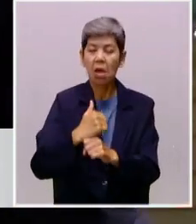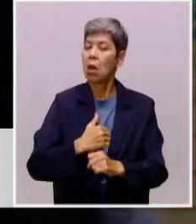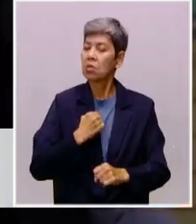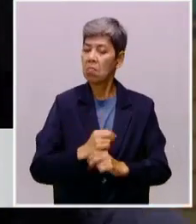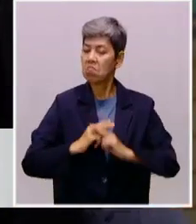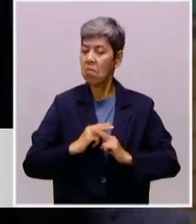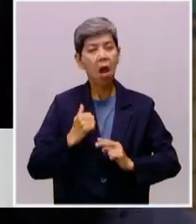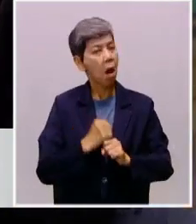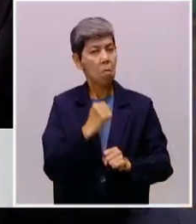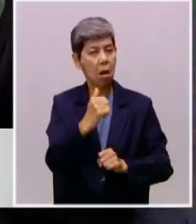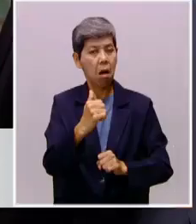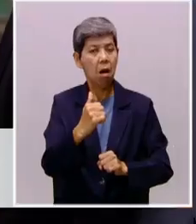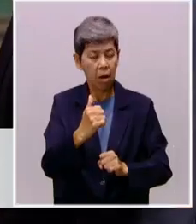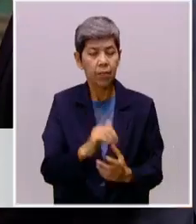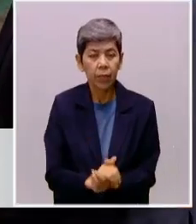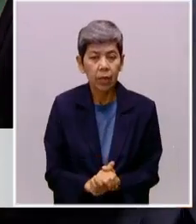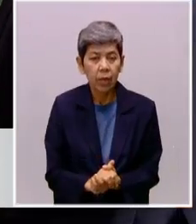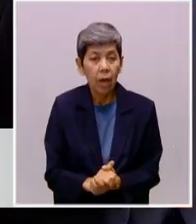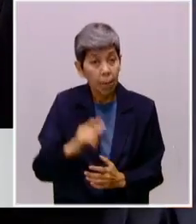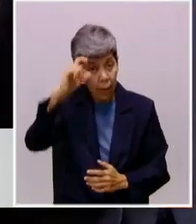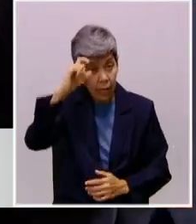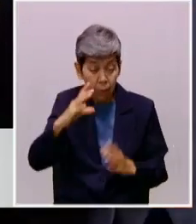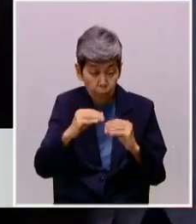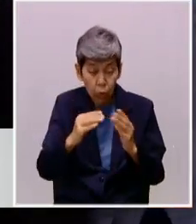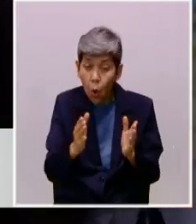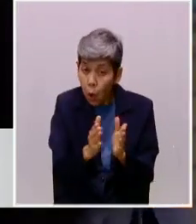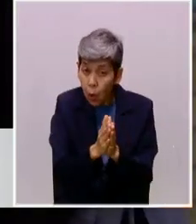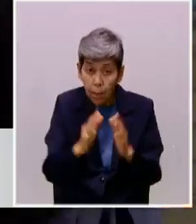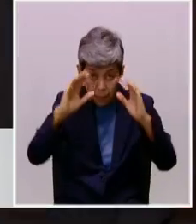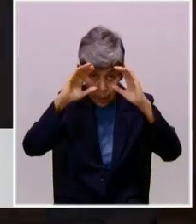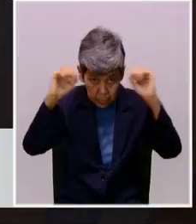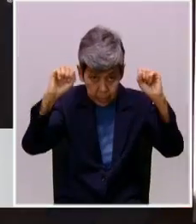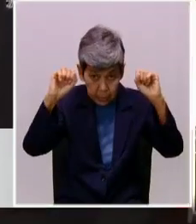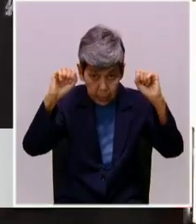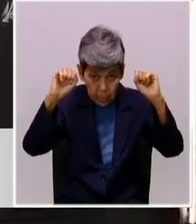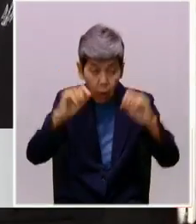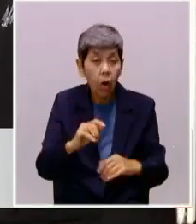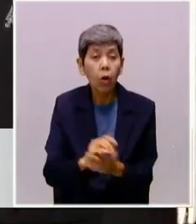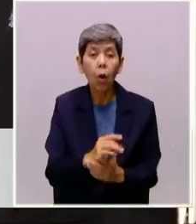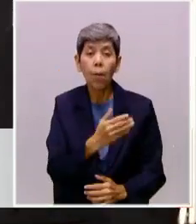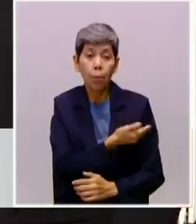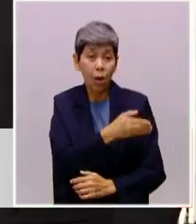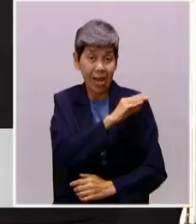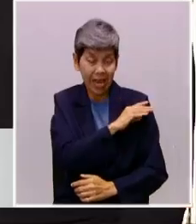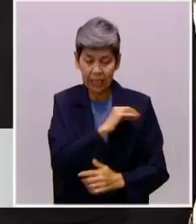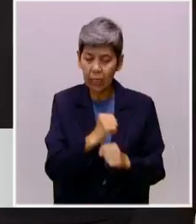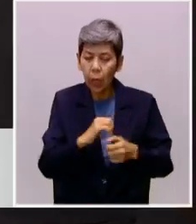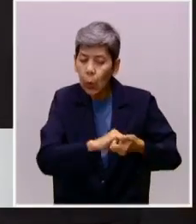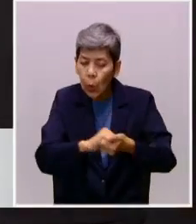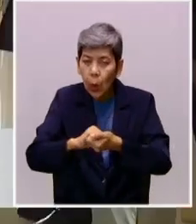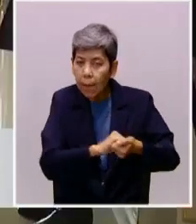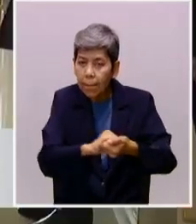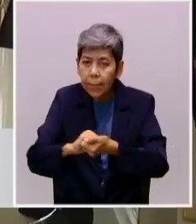อยู่ได้ด้วยความภาคภูมิภายหลังจากที่ไบเดนประชุมร่วมกับประธานาธิบดีอันชูของโปแลนด์ซึ่งเป็นพันธมิตร